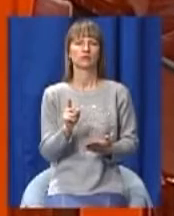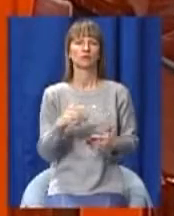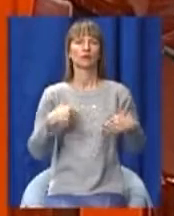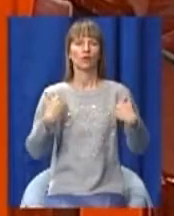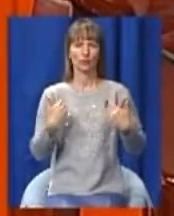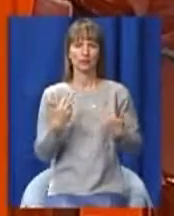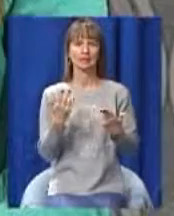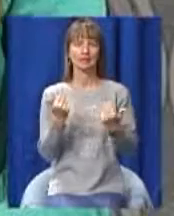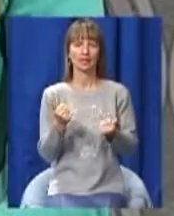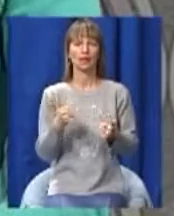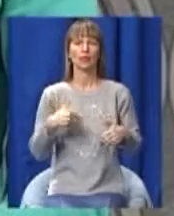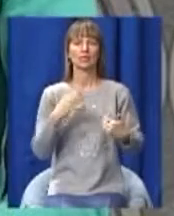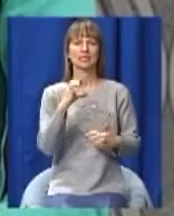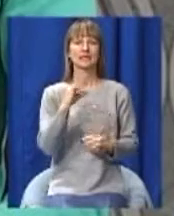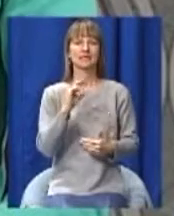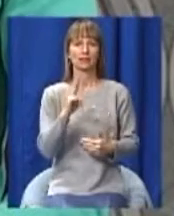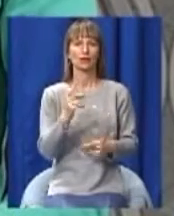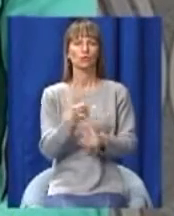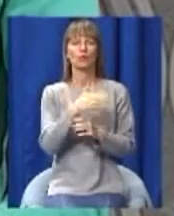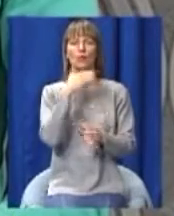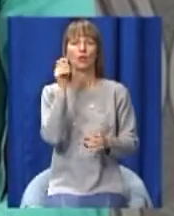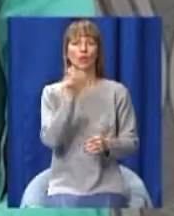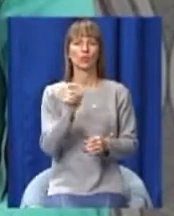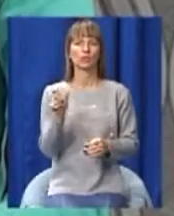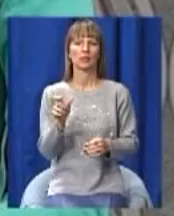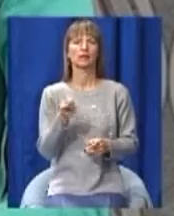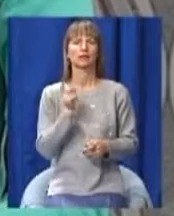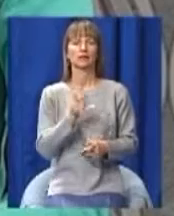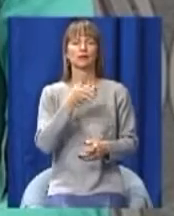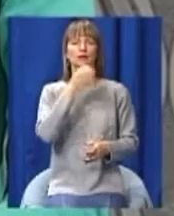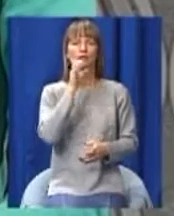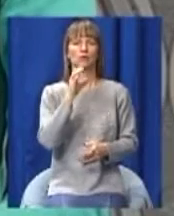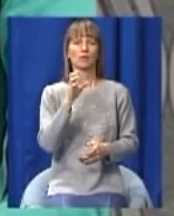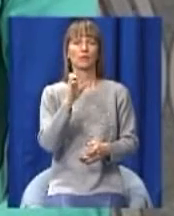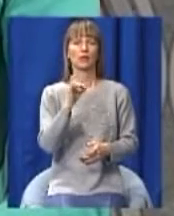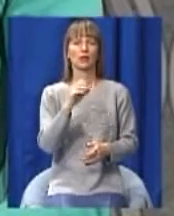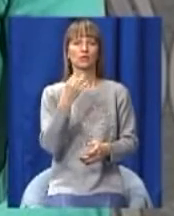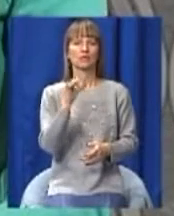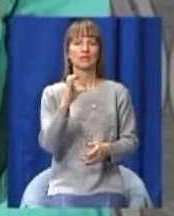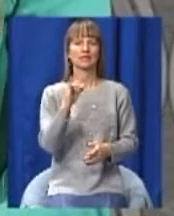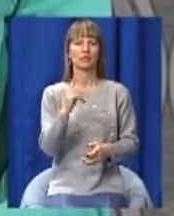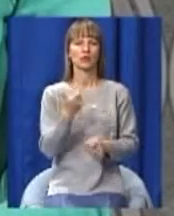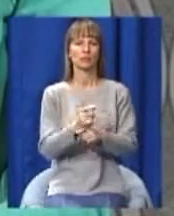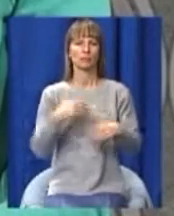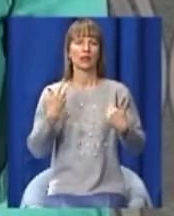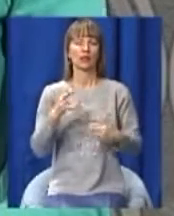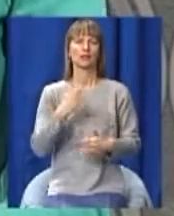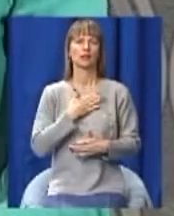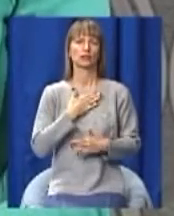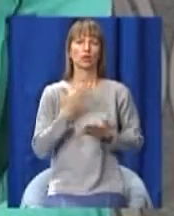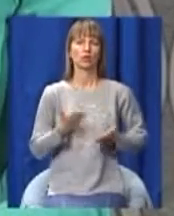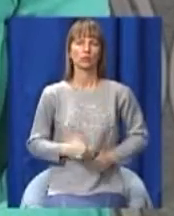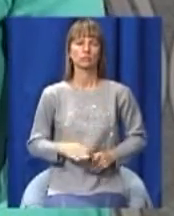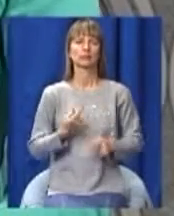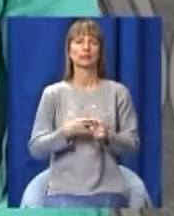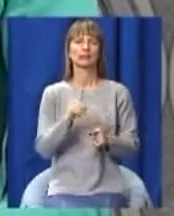Березовий. Корисний сік, це дійсно так. Дуже багато людей дійсно п'ють березовий сік, оскільки він дуже корисний для нашого організму.